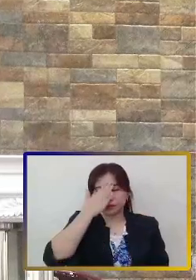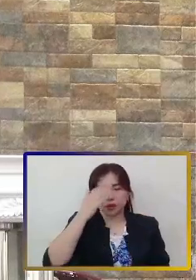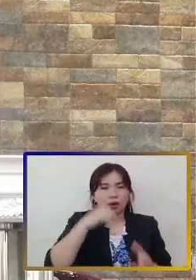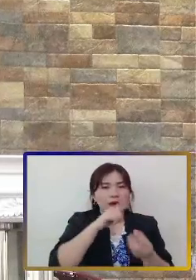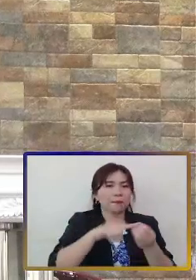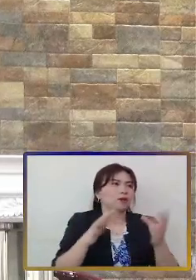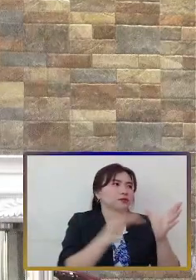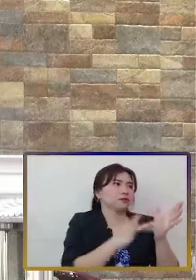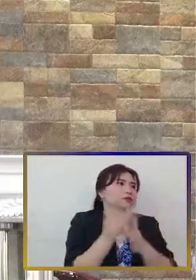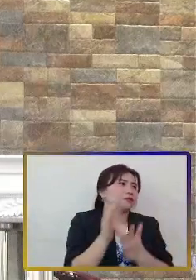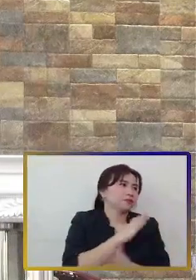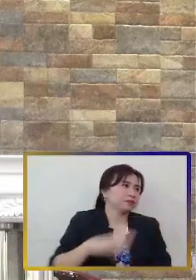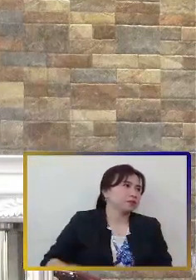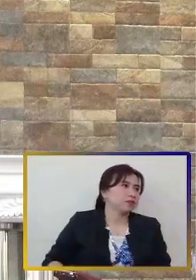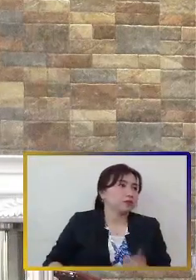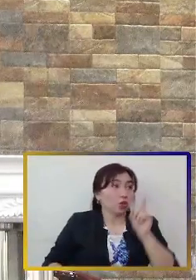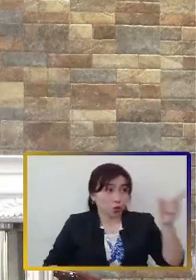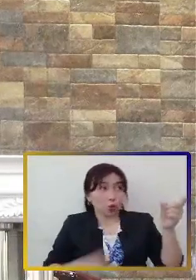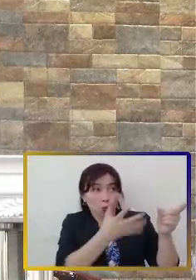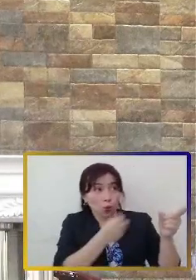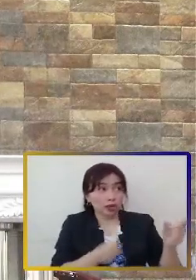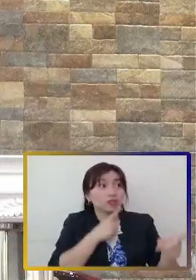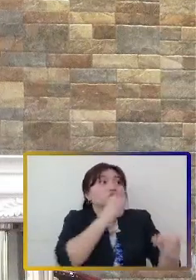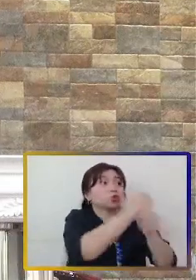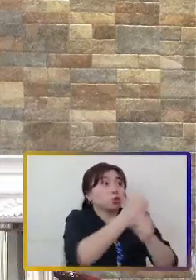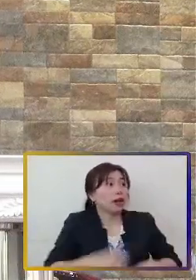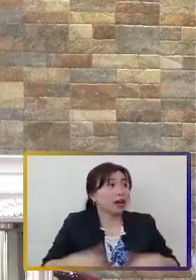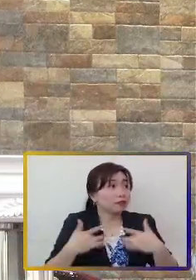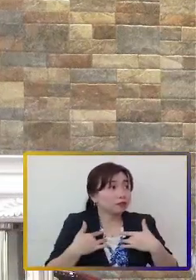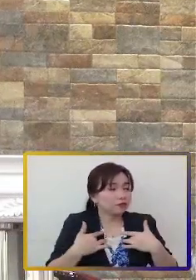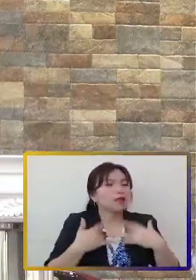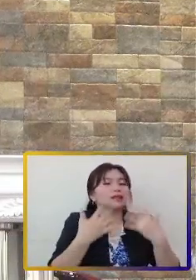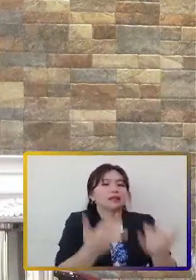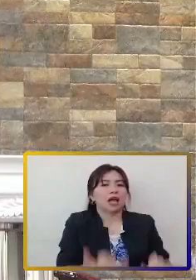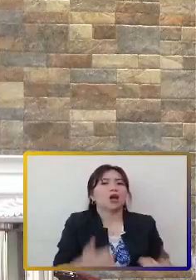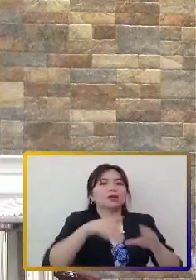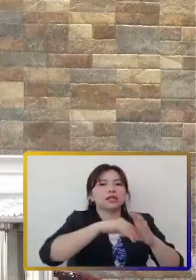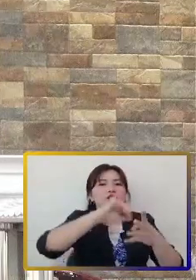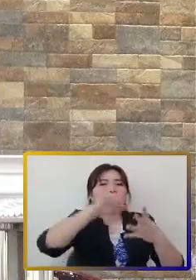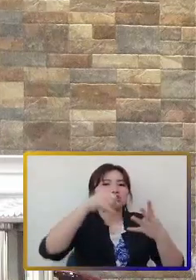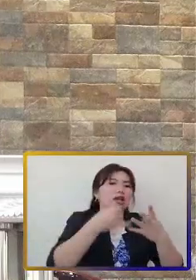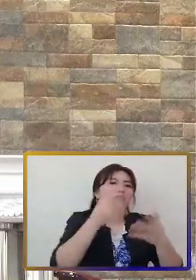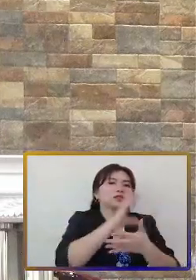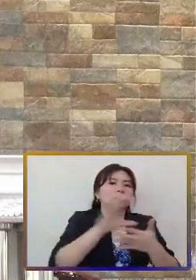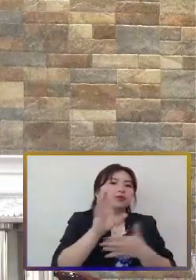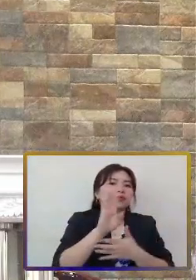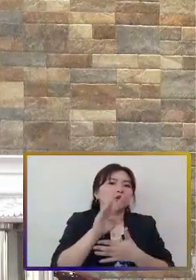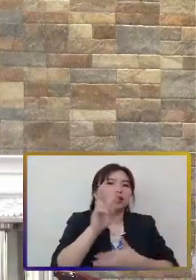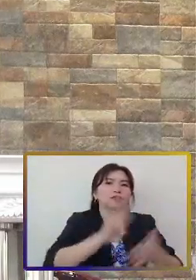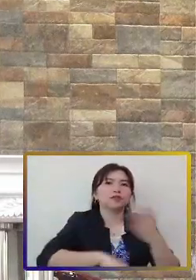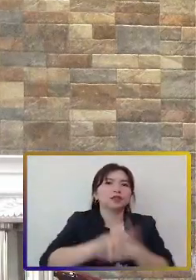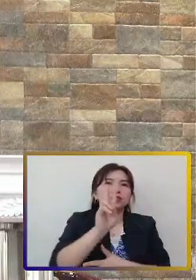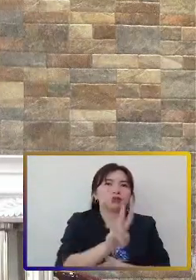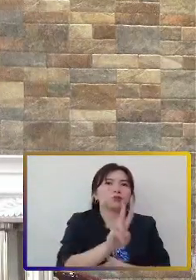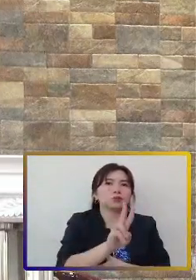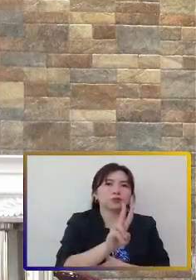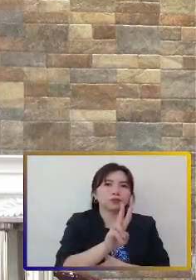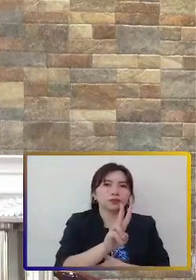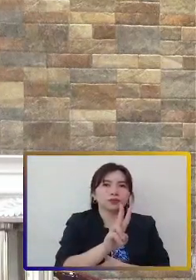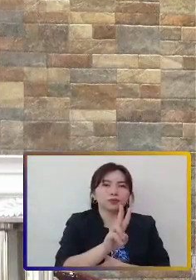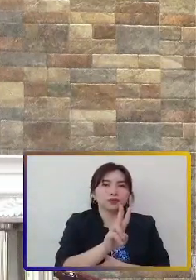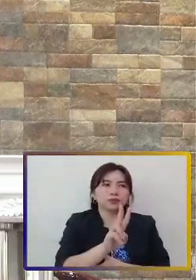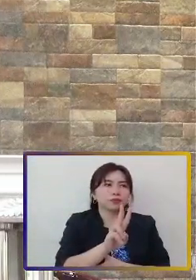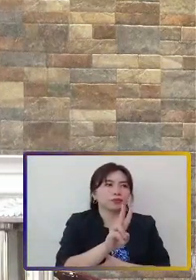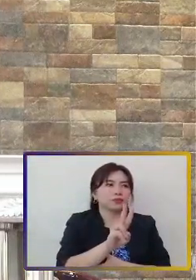Christ you want certain expectation in John chapter 14 ver 1 and 2